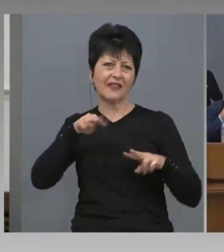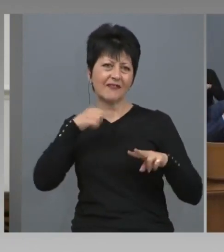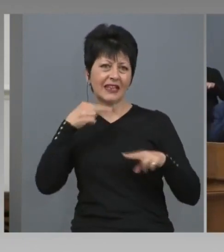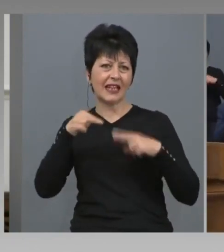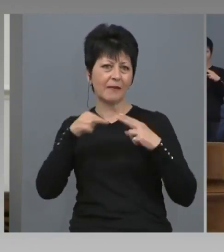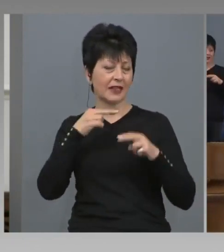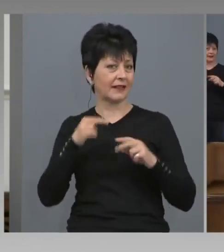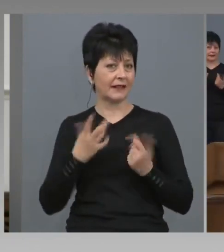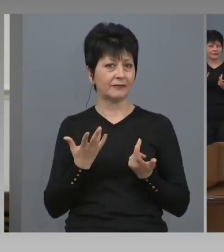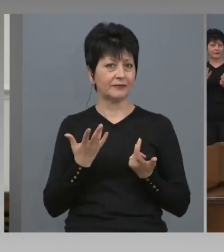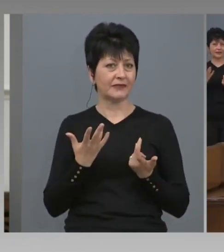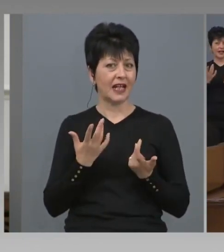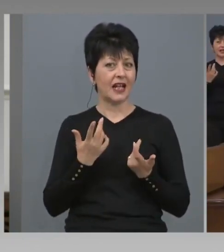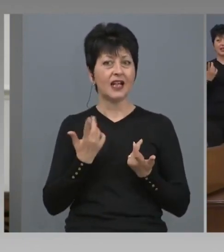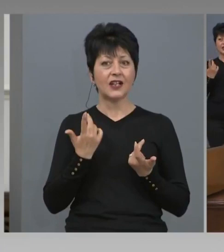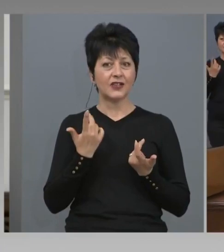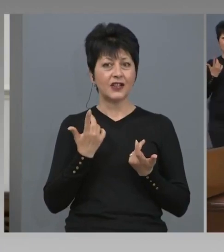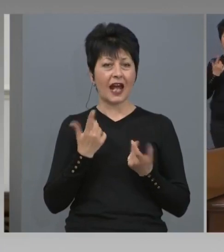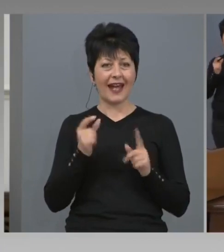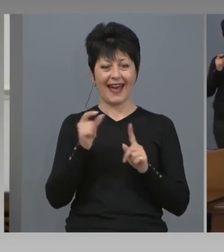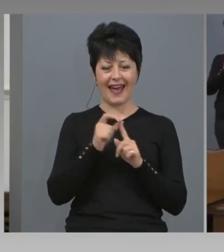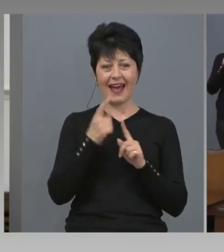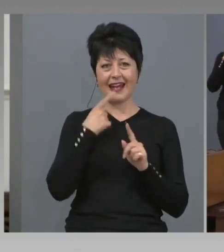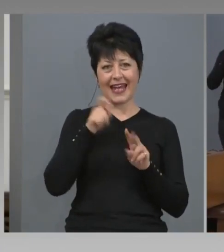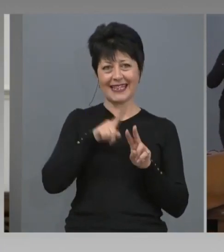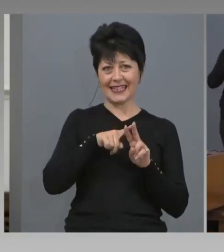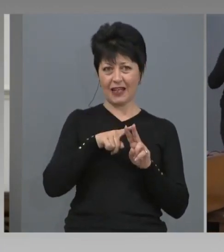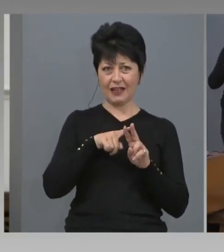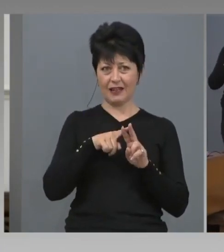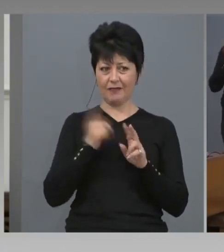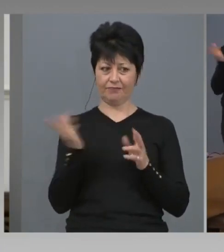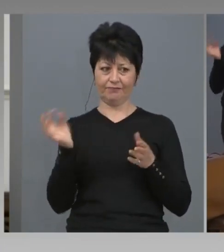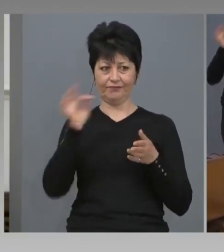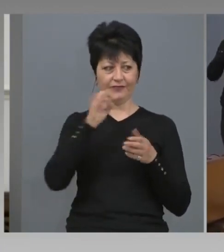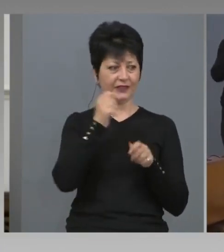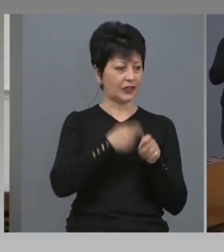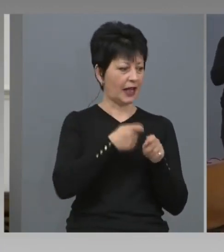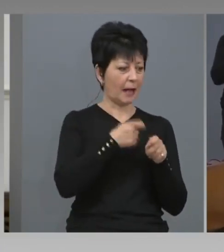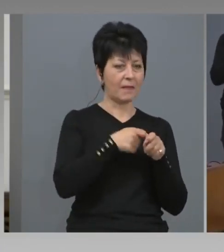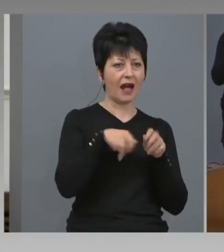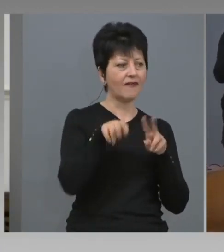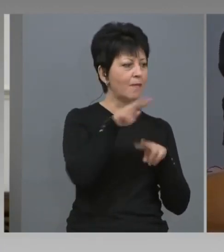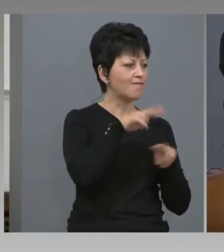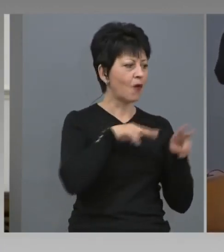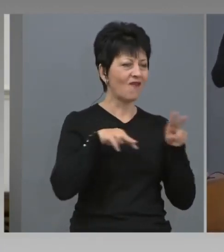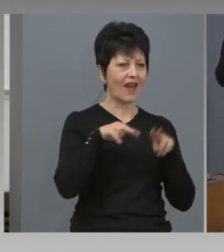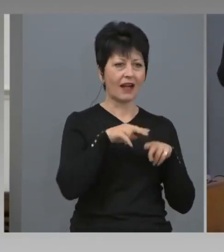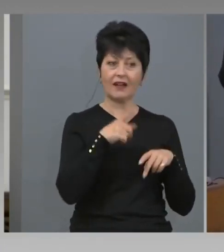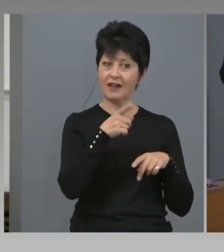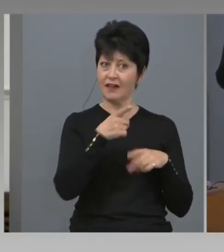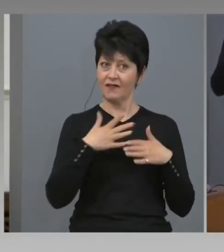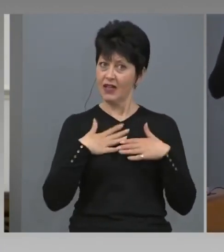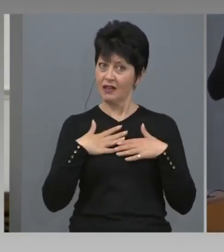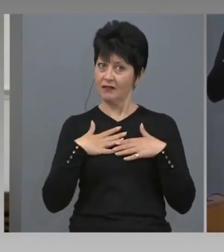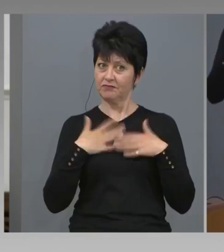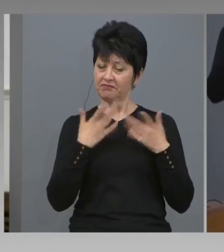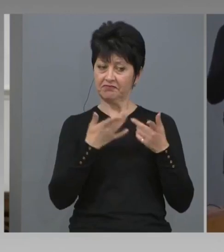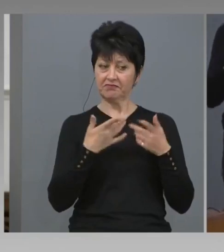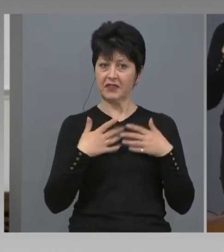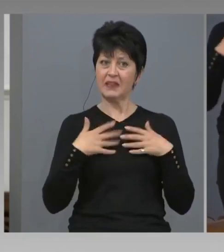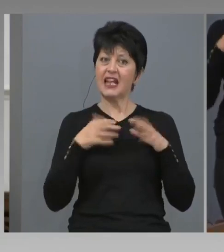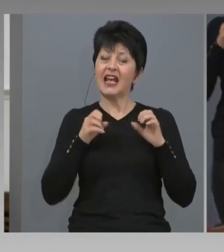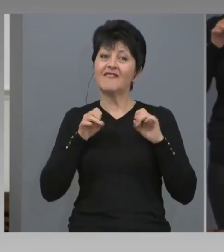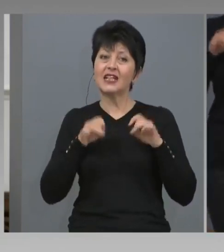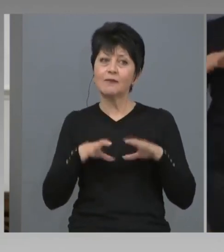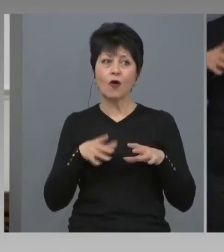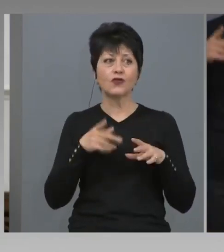тогава ще бъдат пуснати заведенията. Имате ли готовност да обслужите резиитата, всички заведения, които ще проявят